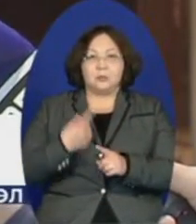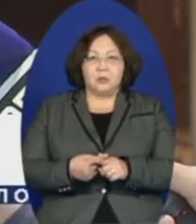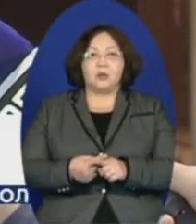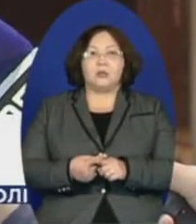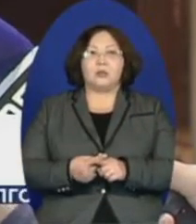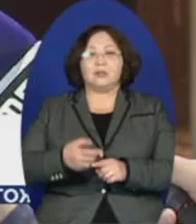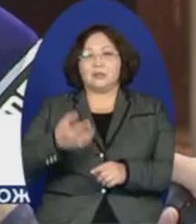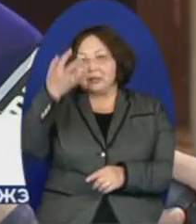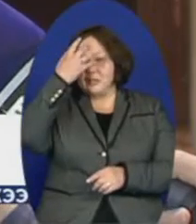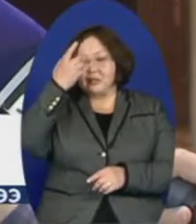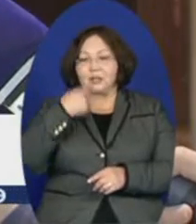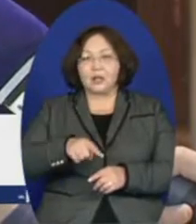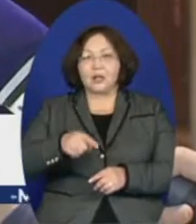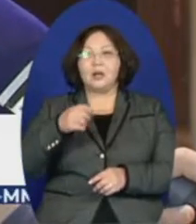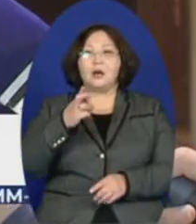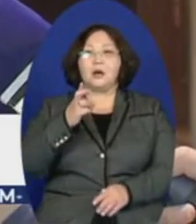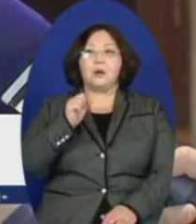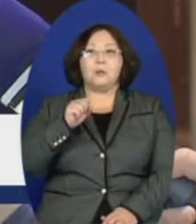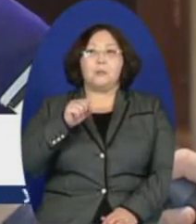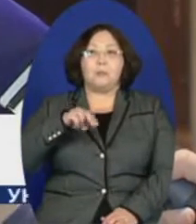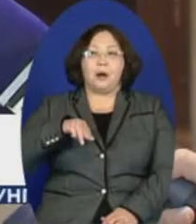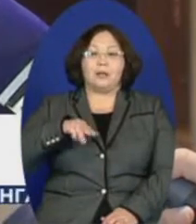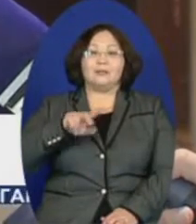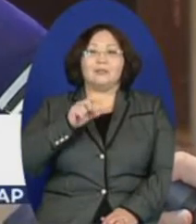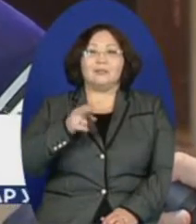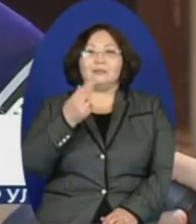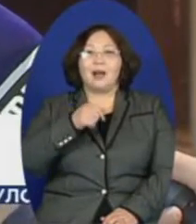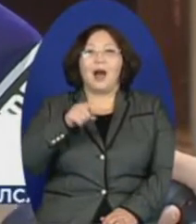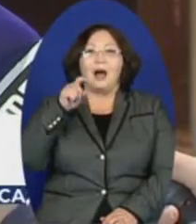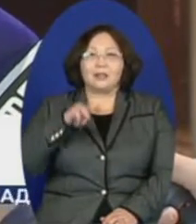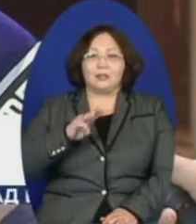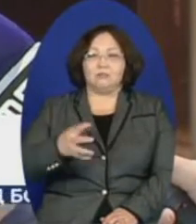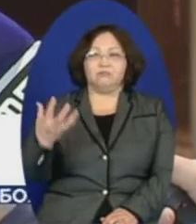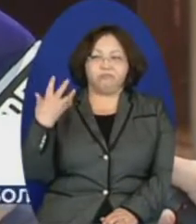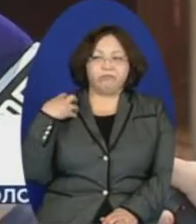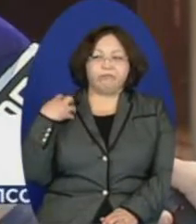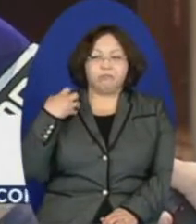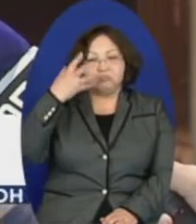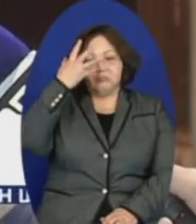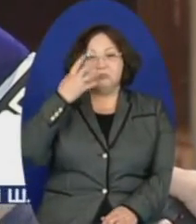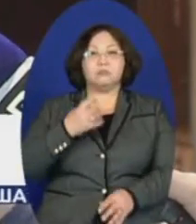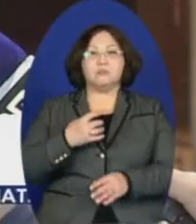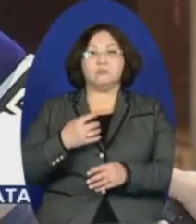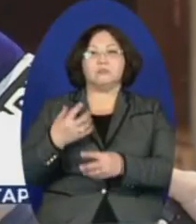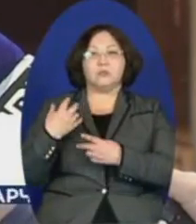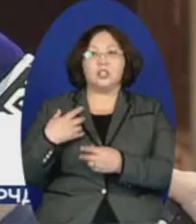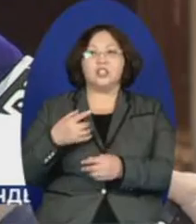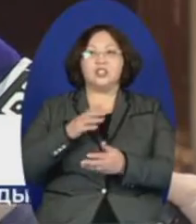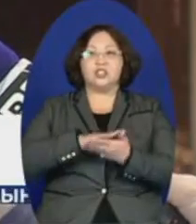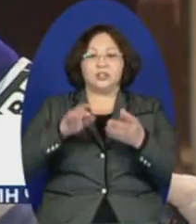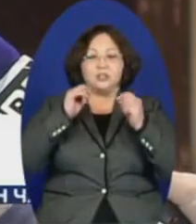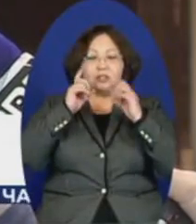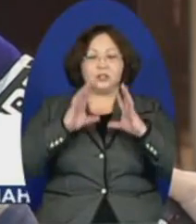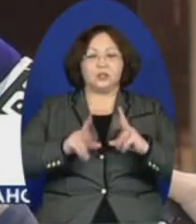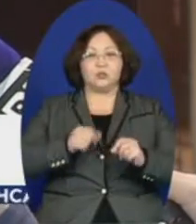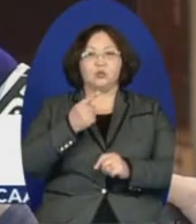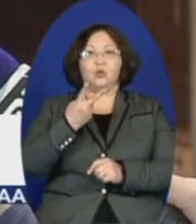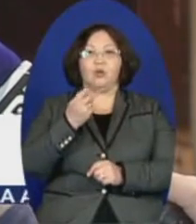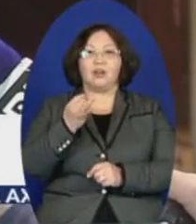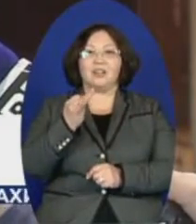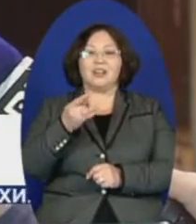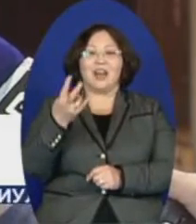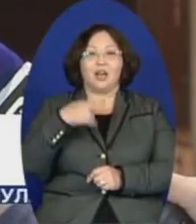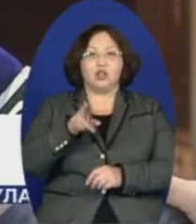бол энэ засгийн газрын батлан даалтын асуудал байж байгаа. Тэгээд сая бол би бас жишээгээр ингээд хэлсэн шүү. Өнөөдөр шин сэргэлтийн 120 их найдын одоо тийм одоо төсөл